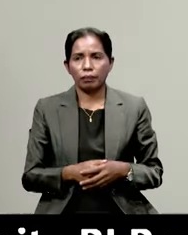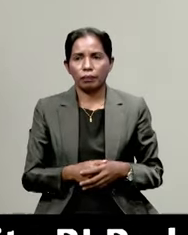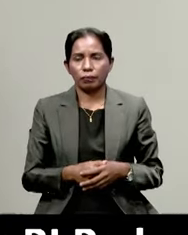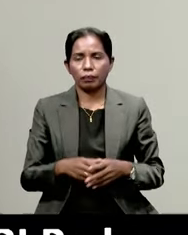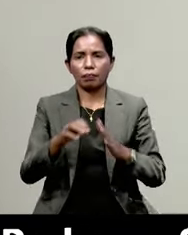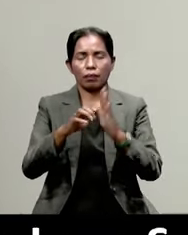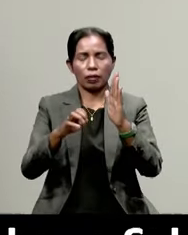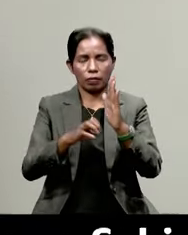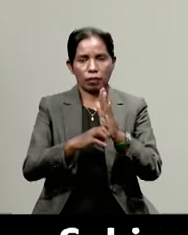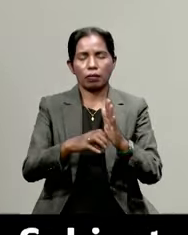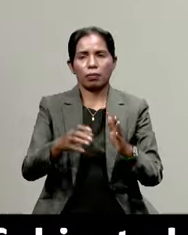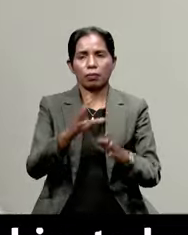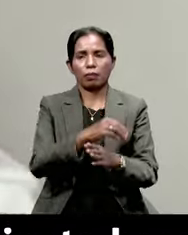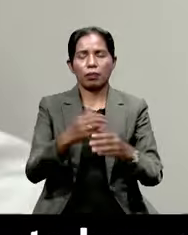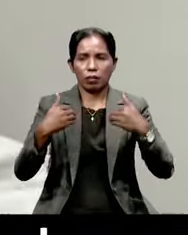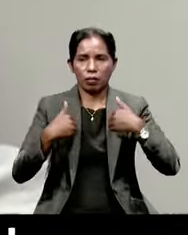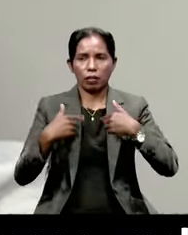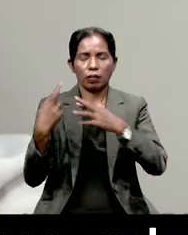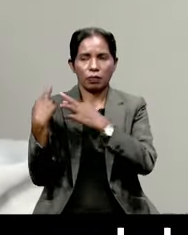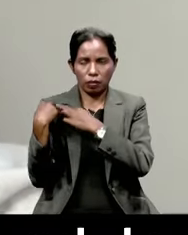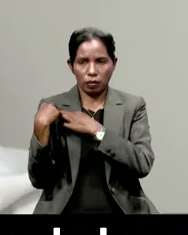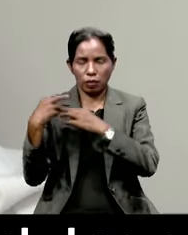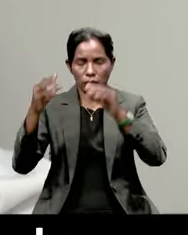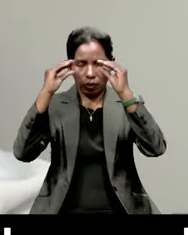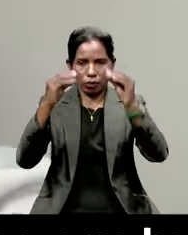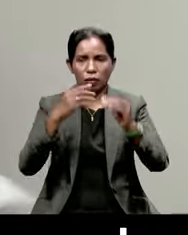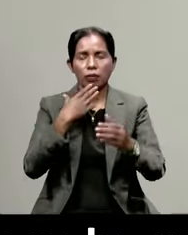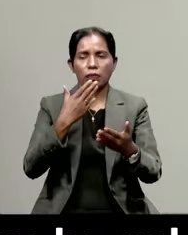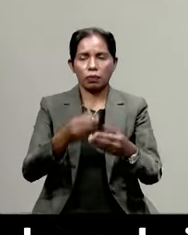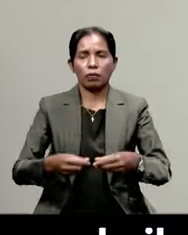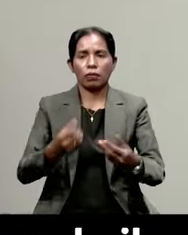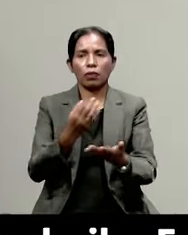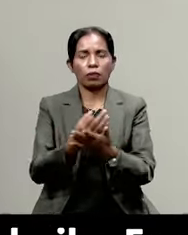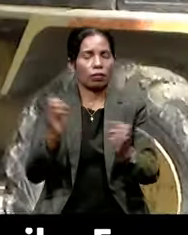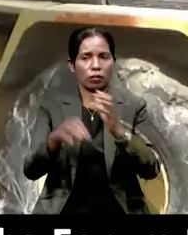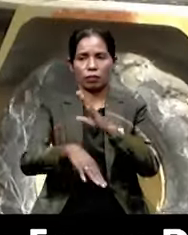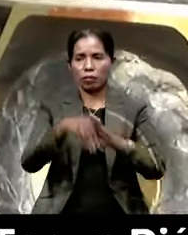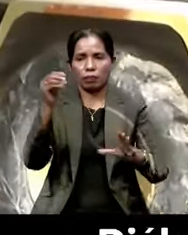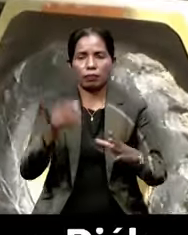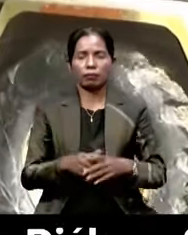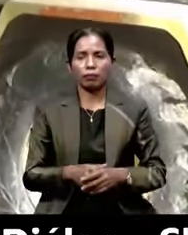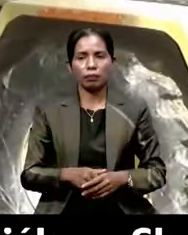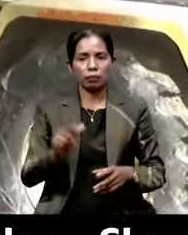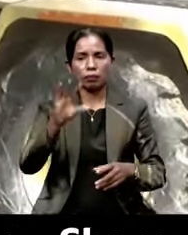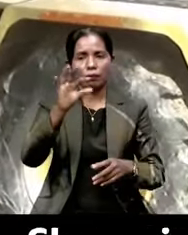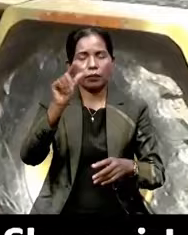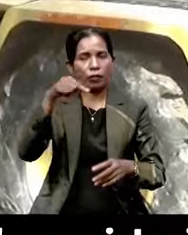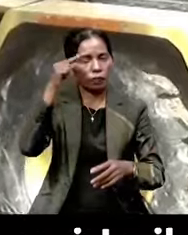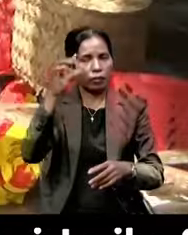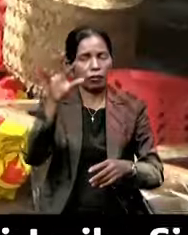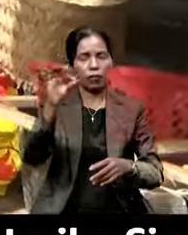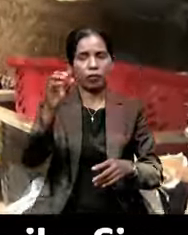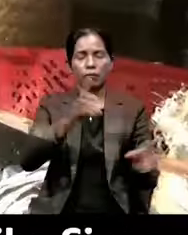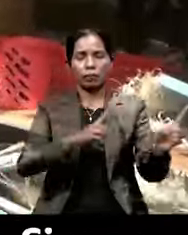estado ansa governo ia responsável da de moral at ho subsidi la su dun se de Governo da CIA hahu implementa programa